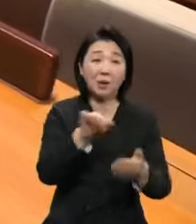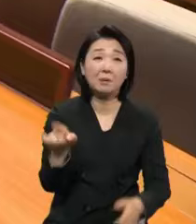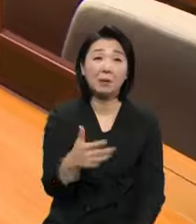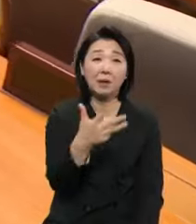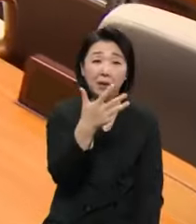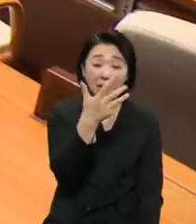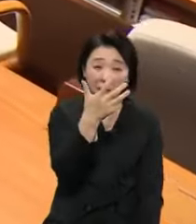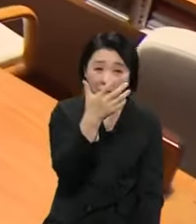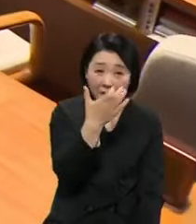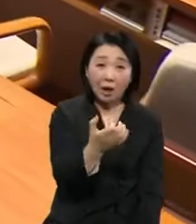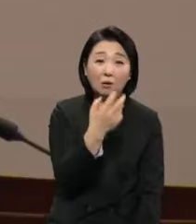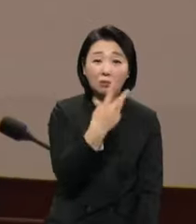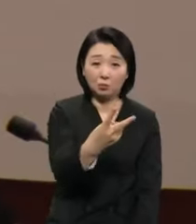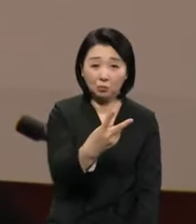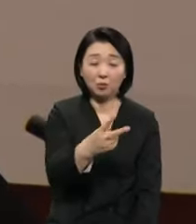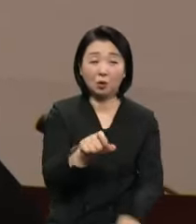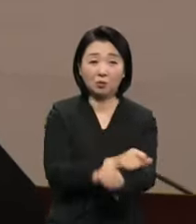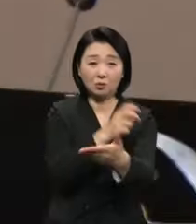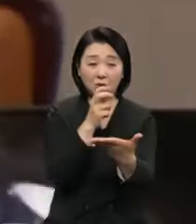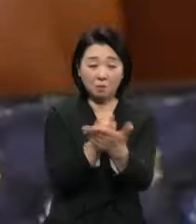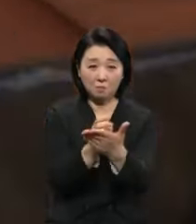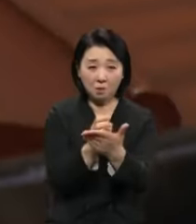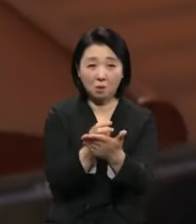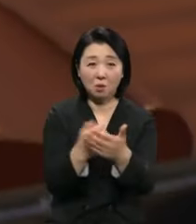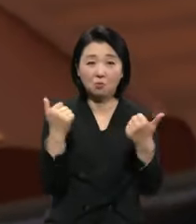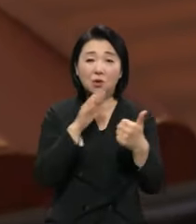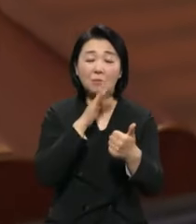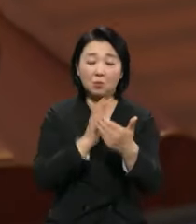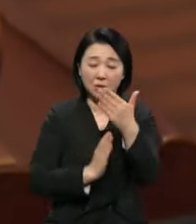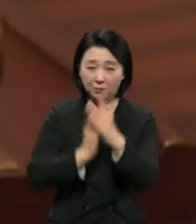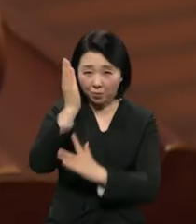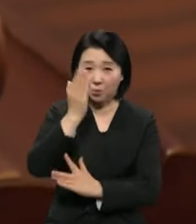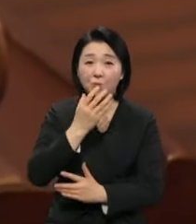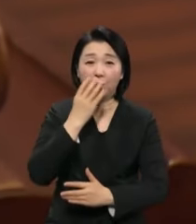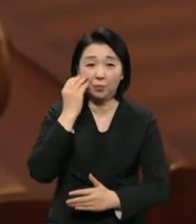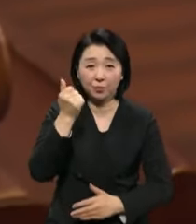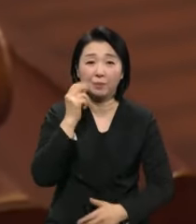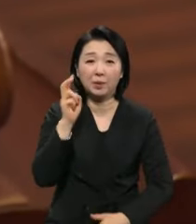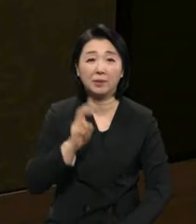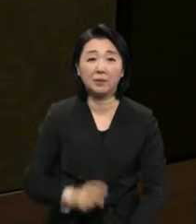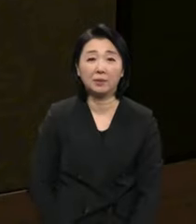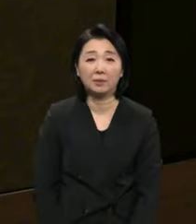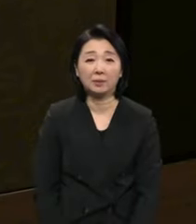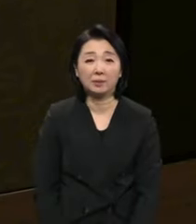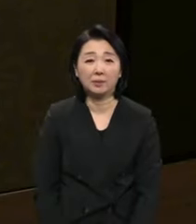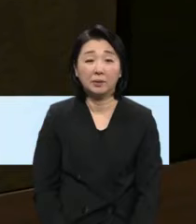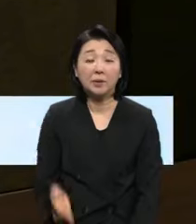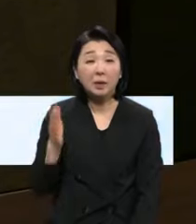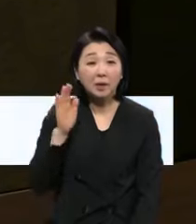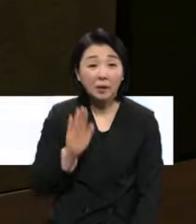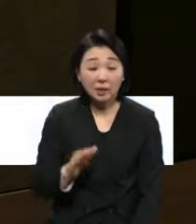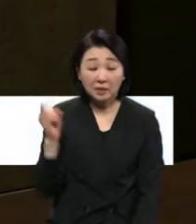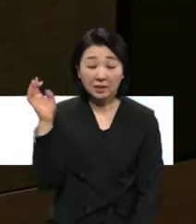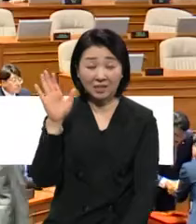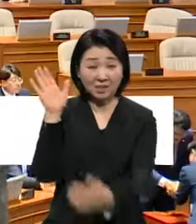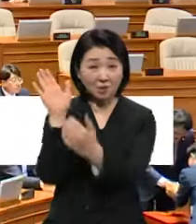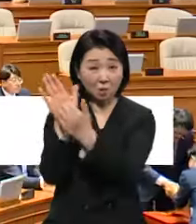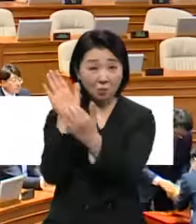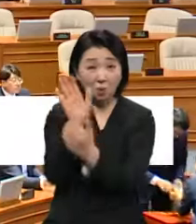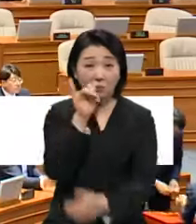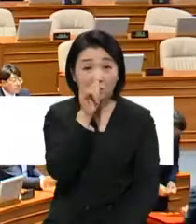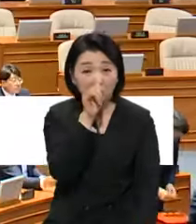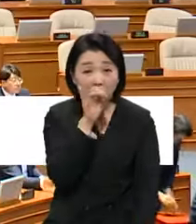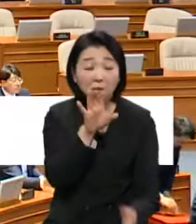만큼 특검법이 다시 국회 본회의를 통과하는 건 수월할 것으로 예상됩니다. 하지만 재차 거부권이 사용될